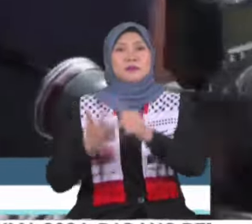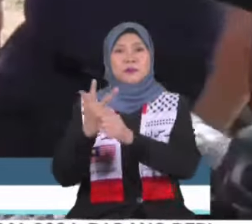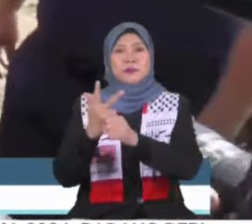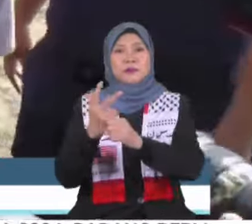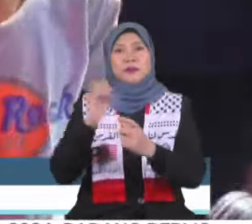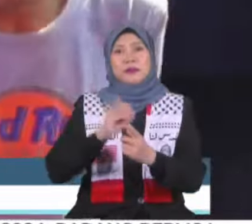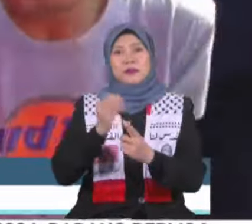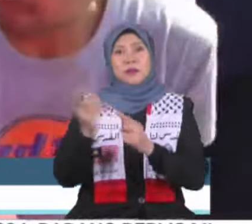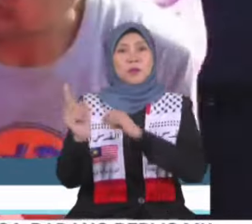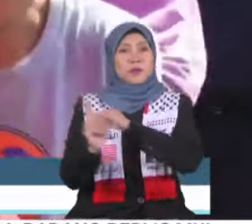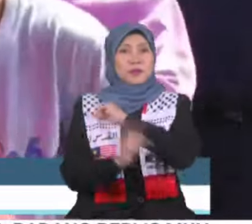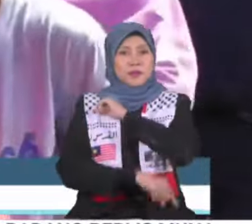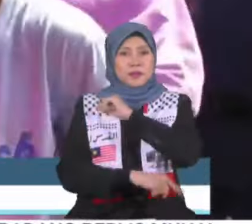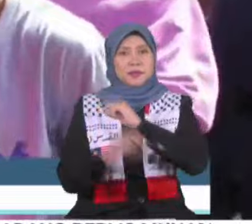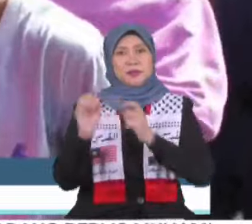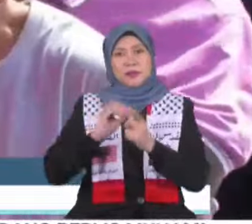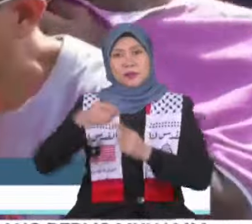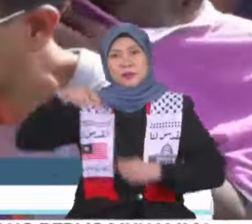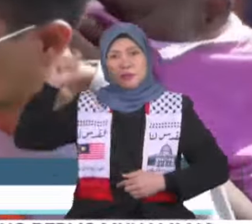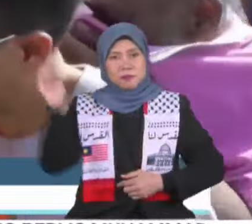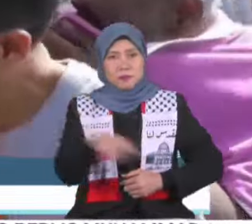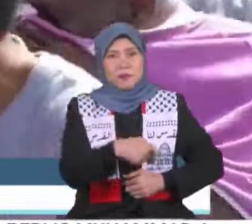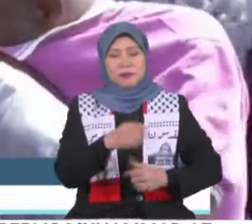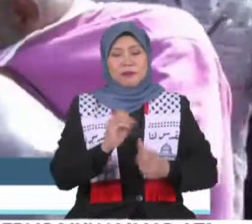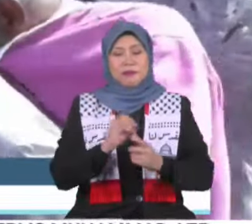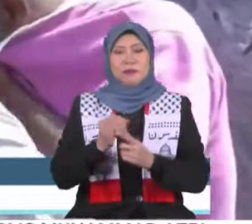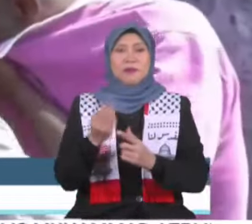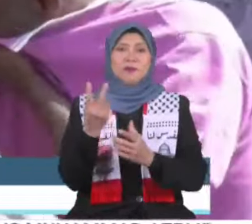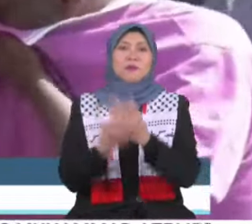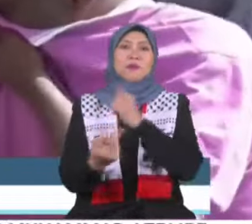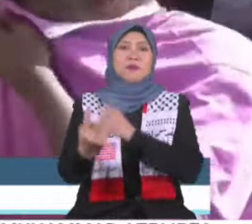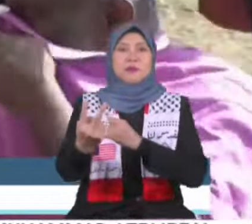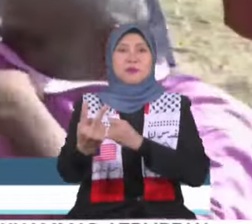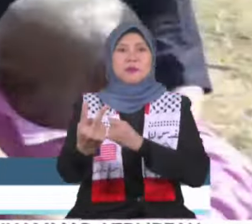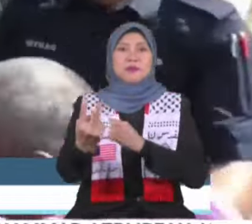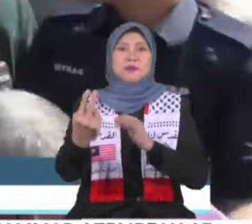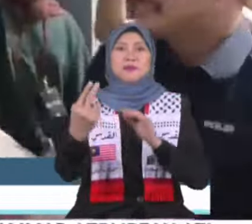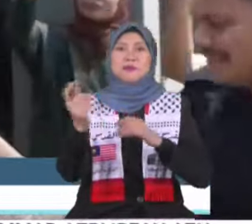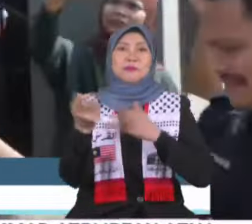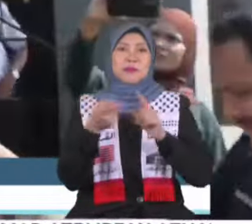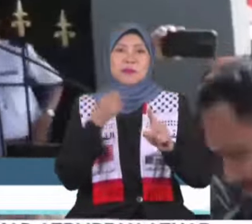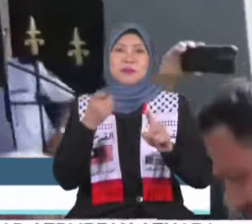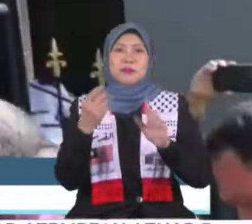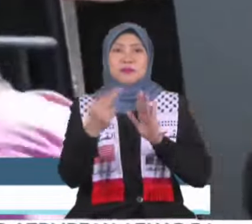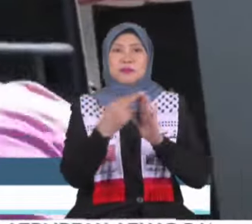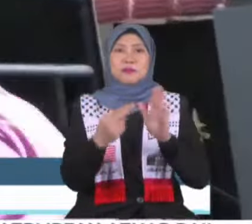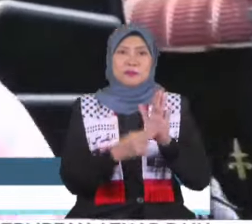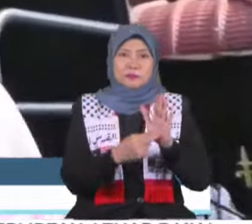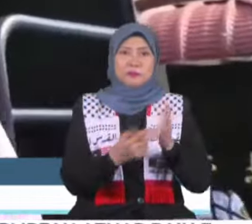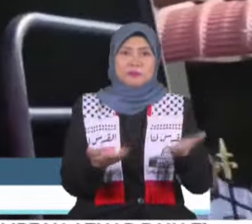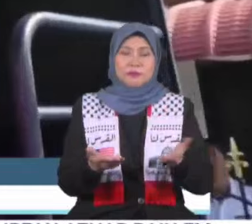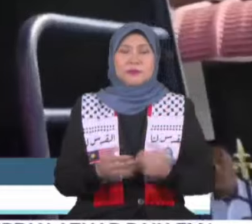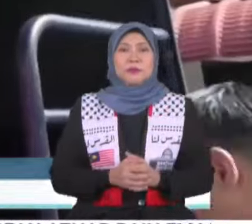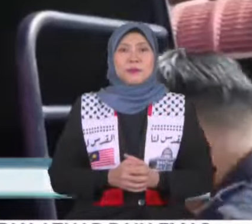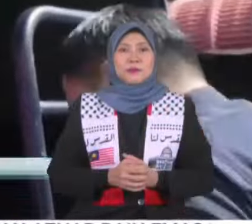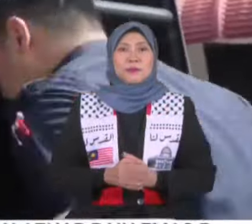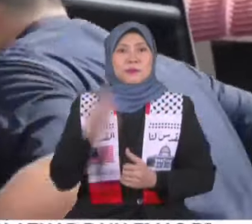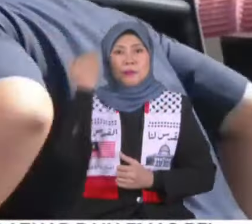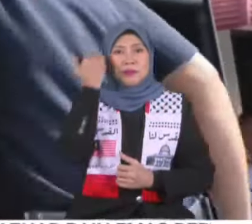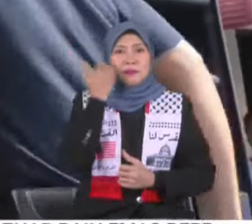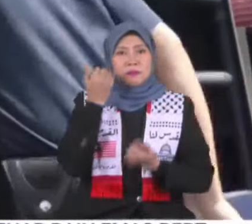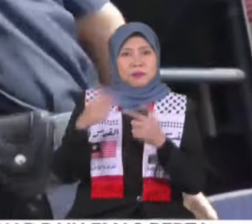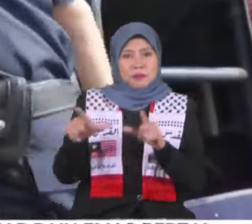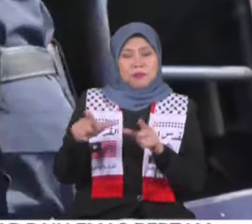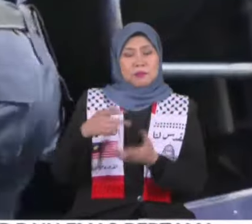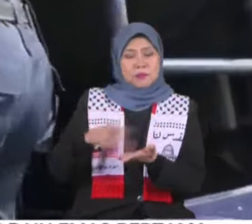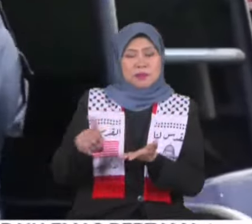tahun atau denda atau sebatan atau dengan mana-mana dua daripada siksaan itu. Mahkamah membenarkan